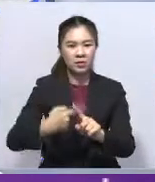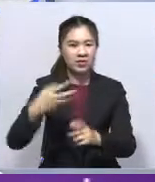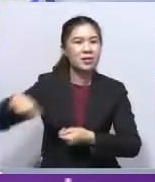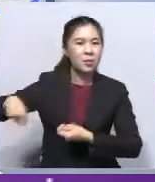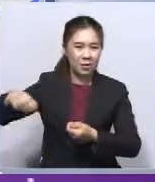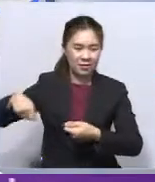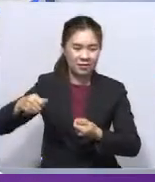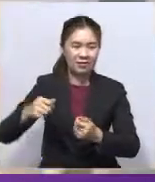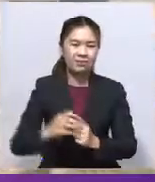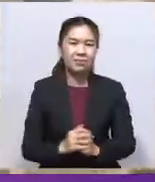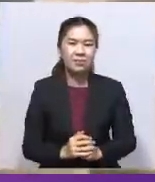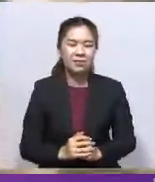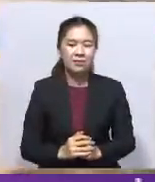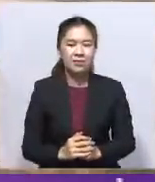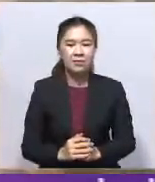าลสงกรานต์ครับ